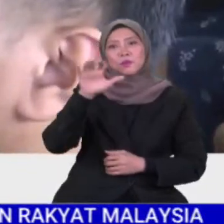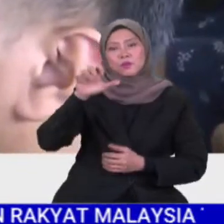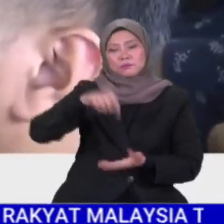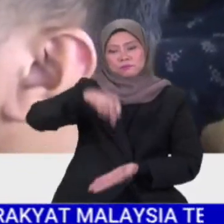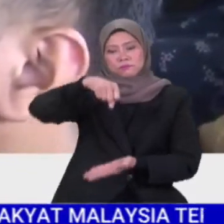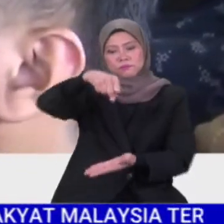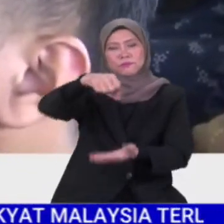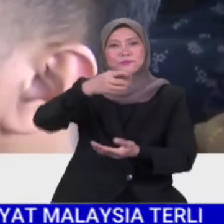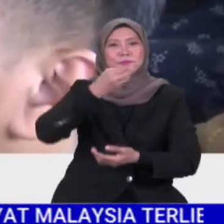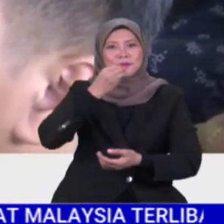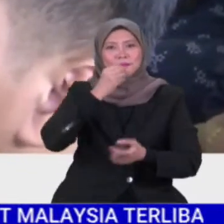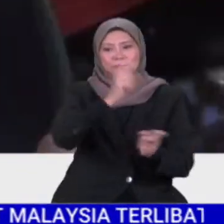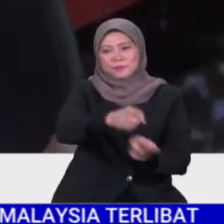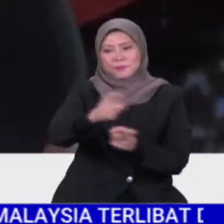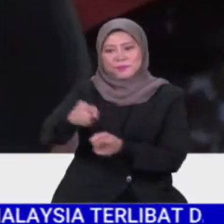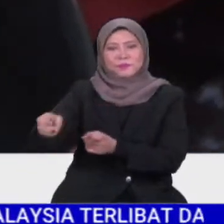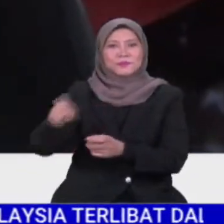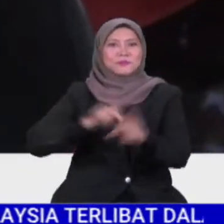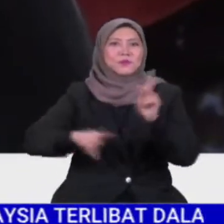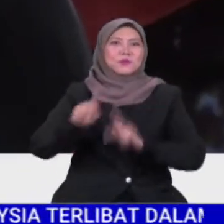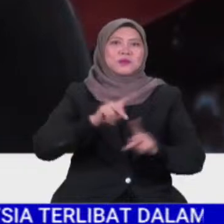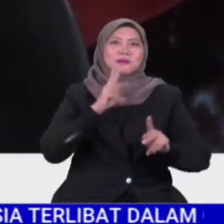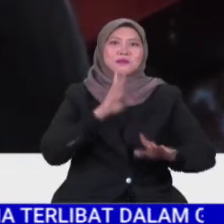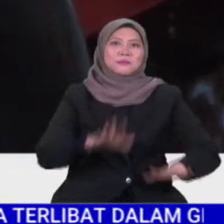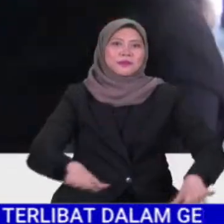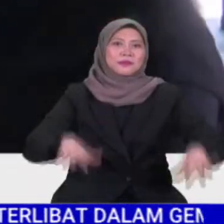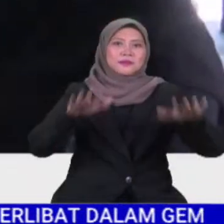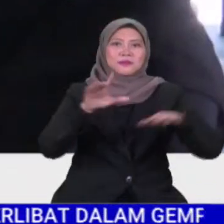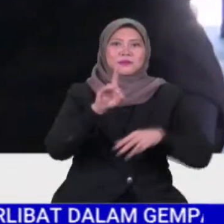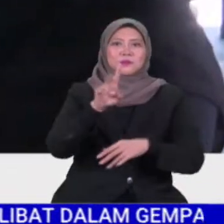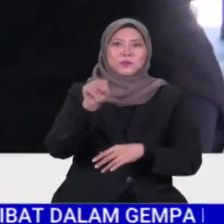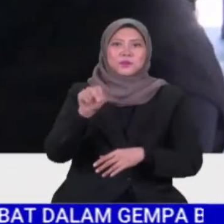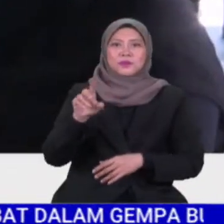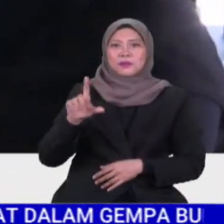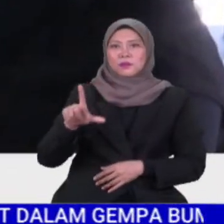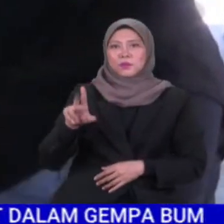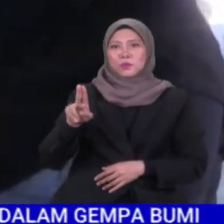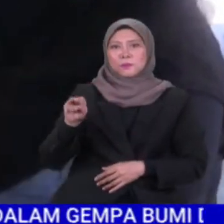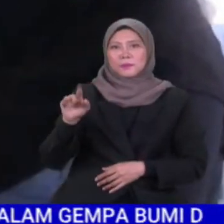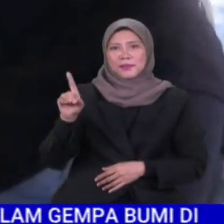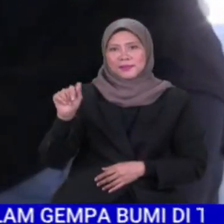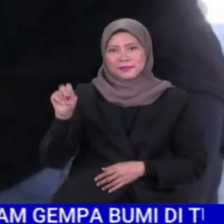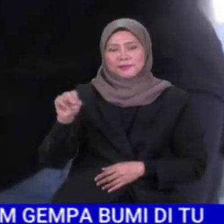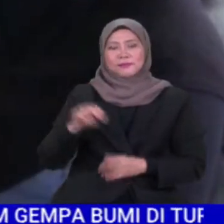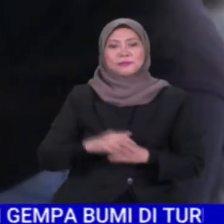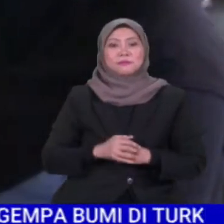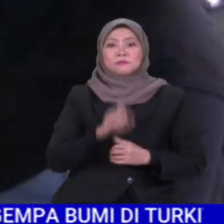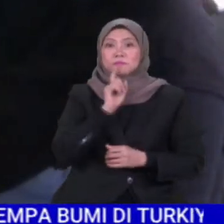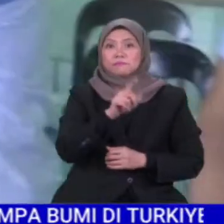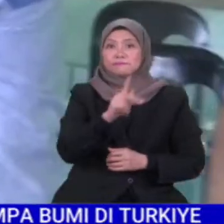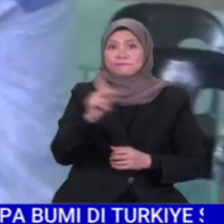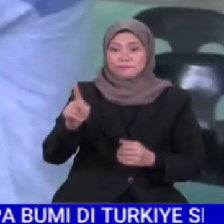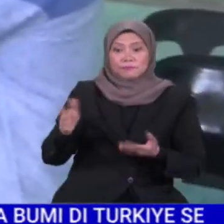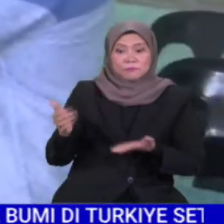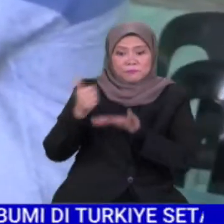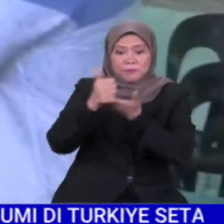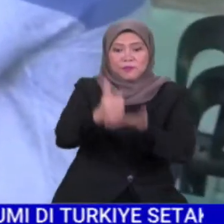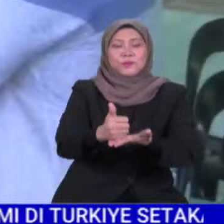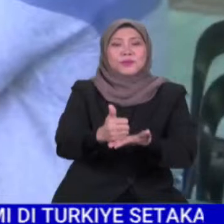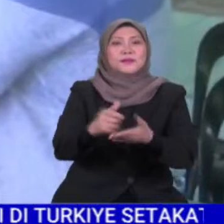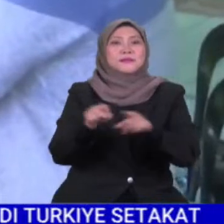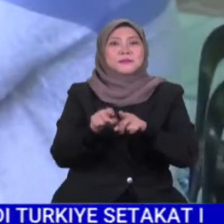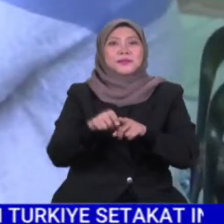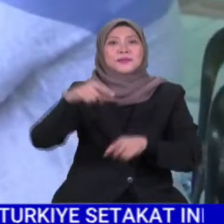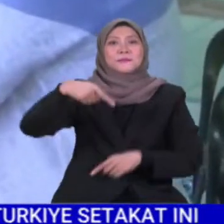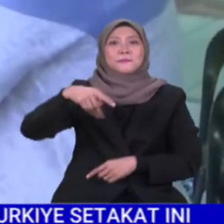makanan diagihkan kepada penduduk terjejas banjir di Dun Lumadan. Sebelum ini, Sawit Kinabalu turut menyampaikan bantuan sama